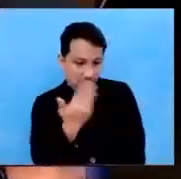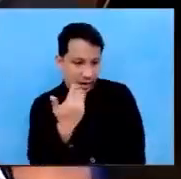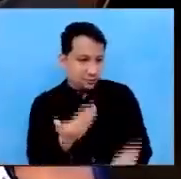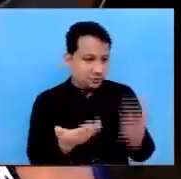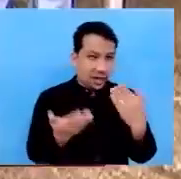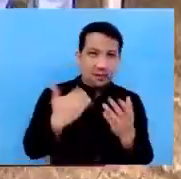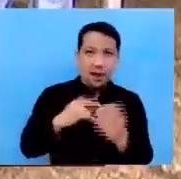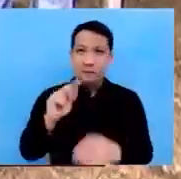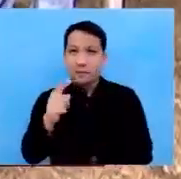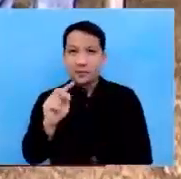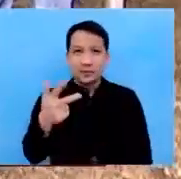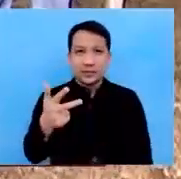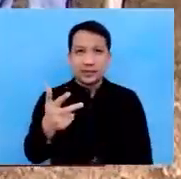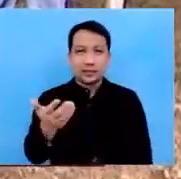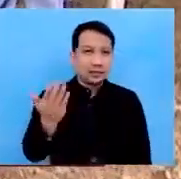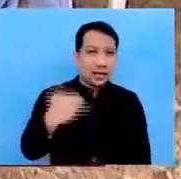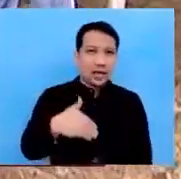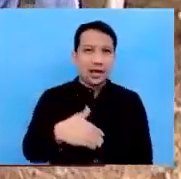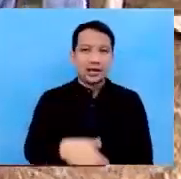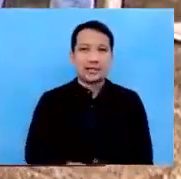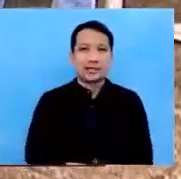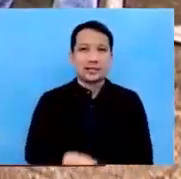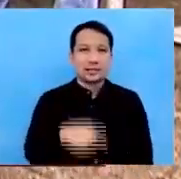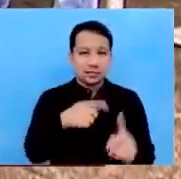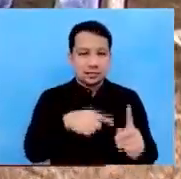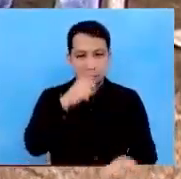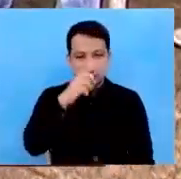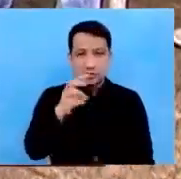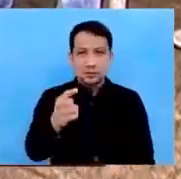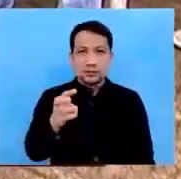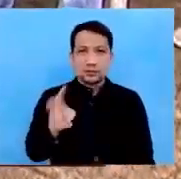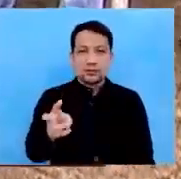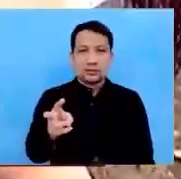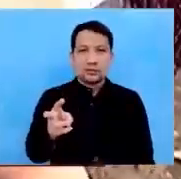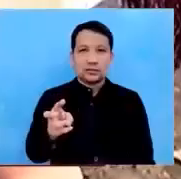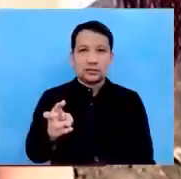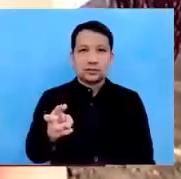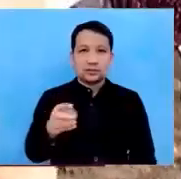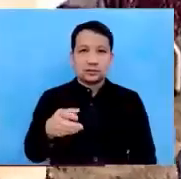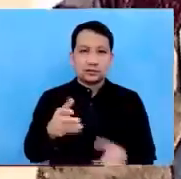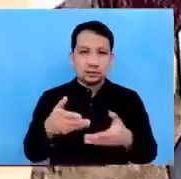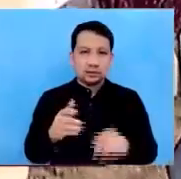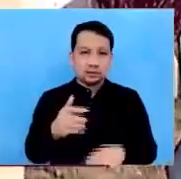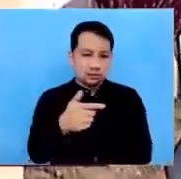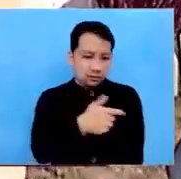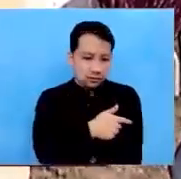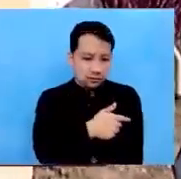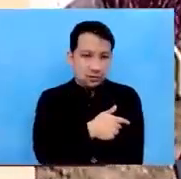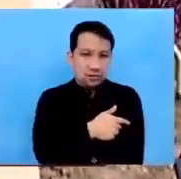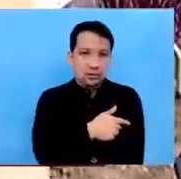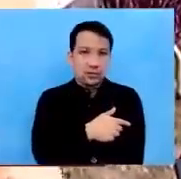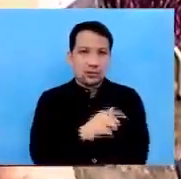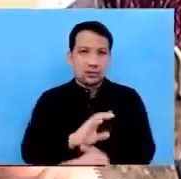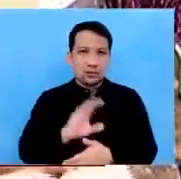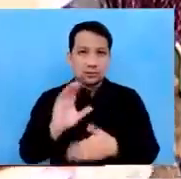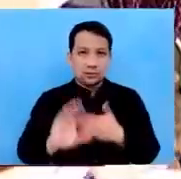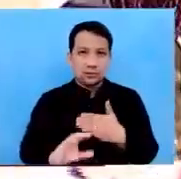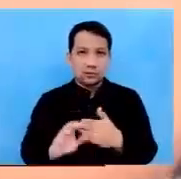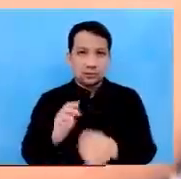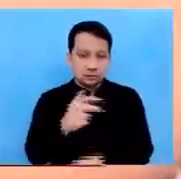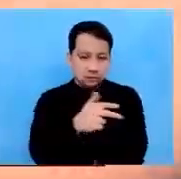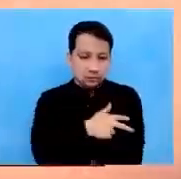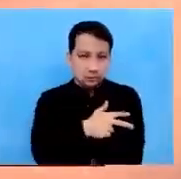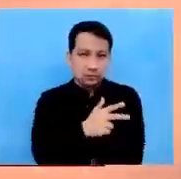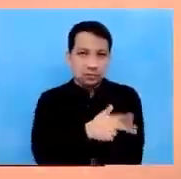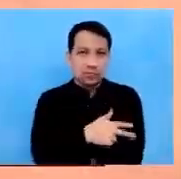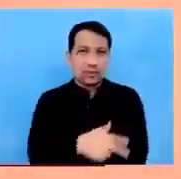booster. Kaya naman ang 66 anyo sa sinanay Josefina, sinamantala ang pagkakataong makumpleto ang kanyang booster dose.